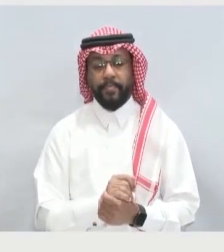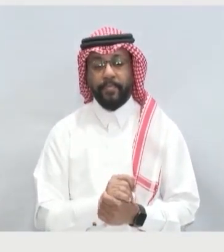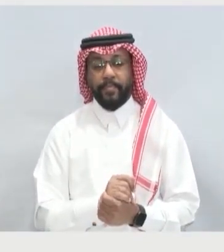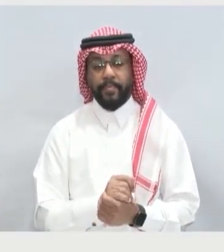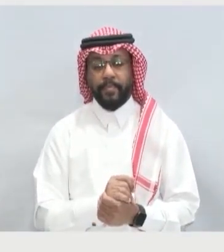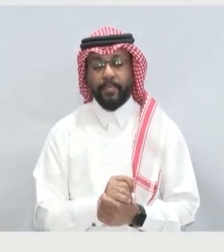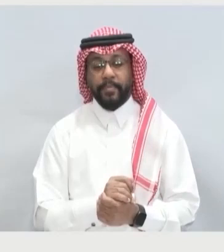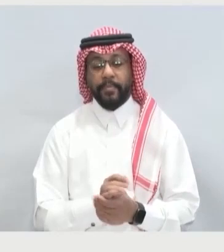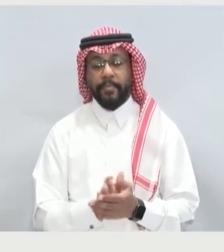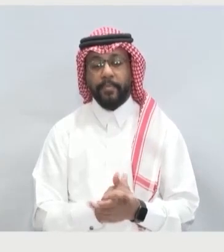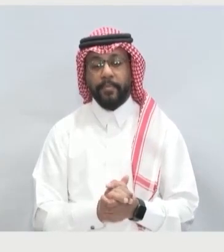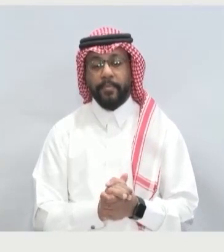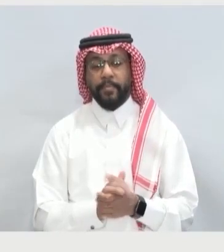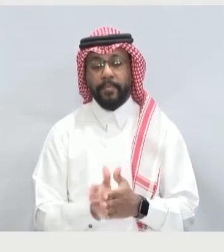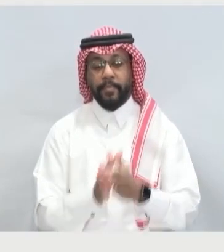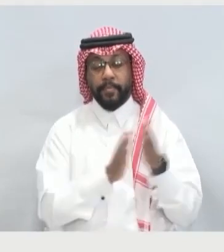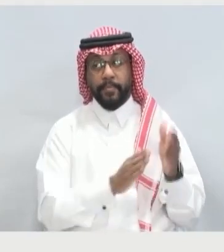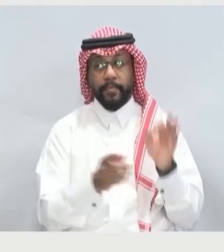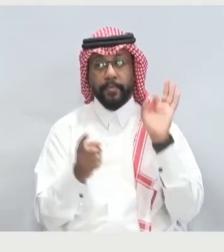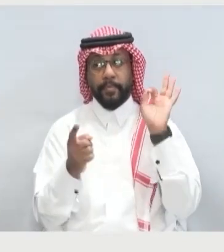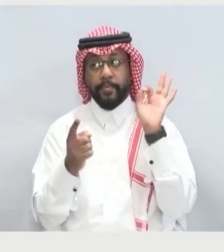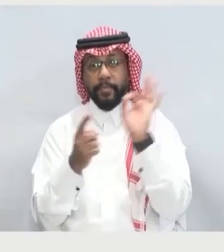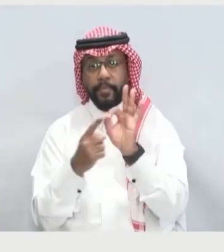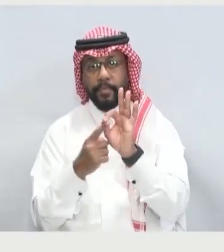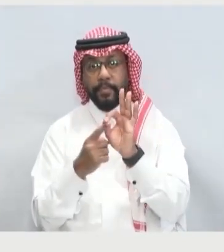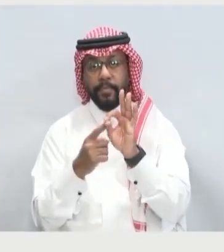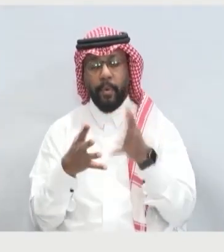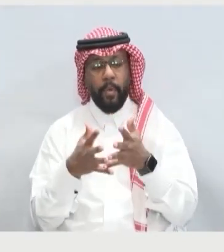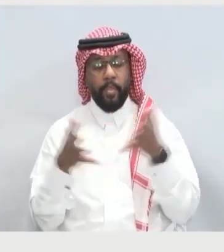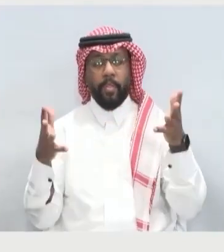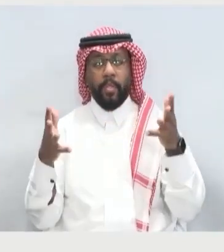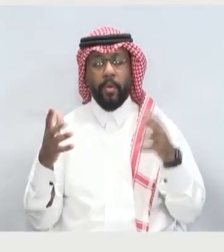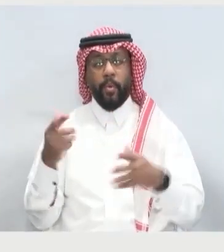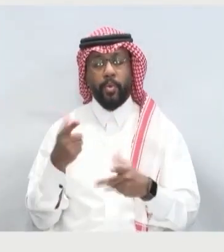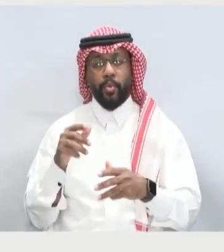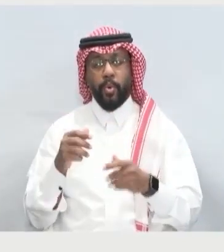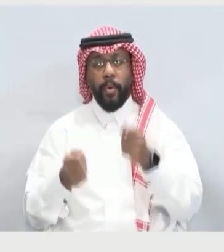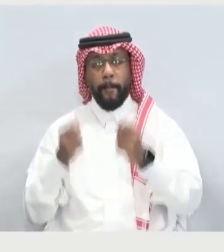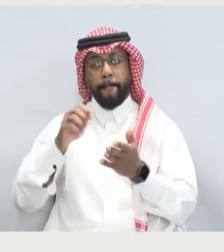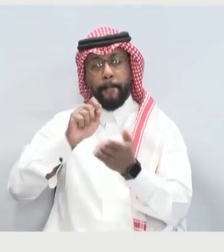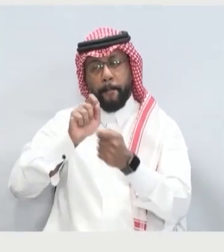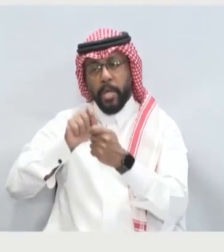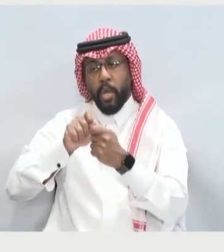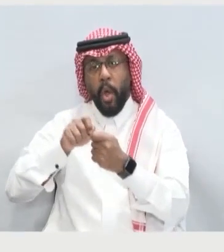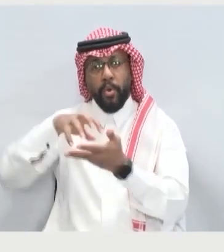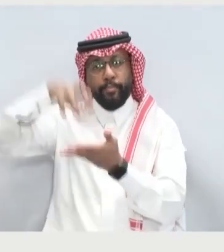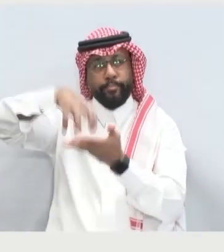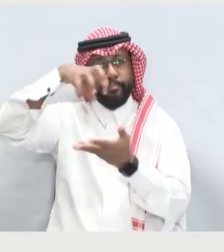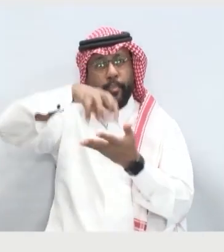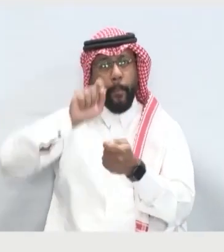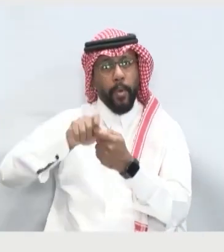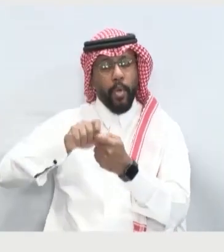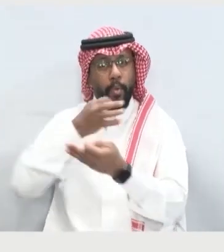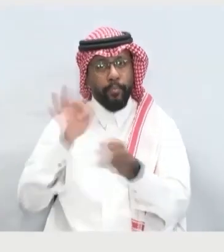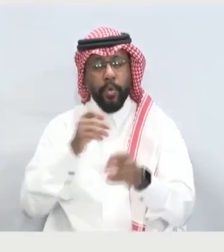الاصول المتداوله لذلك الاعتماد قد يكون على عدد كبير من المعدات والمصانع في هذه القطاعات وبالتالي تكون